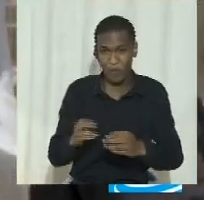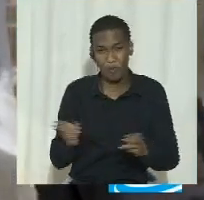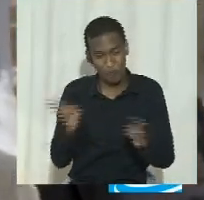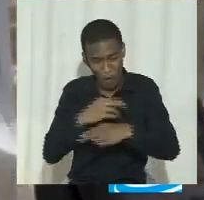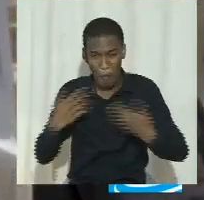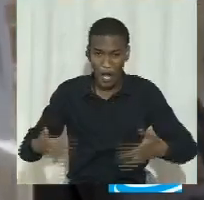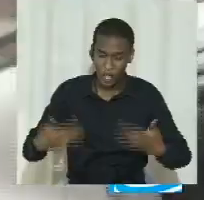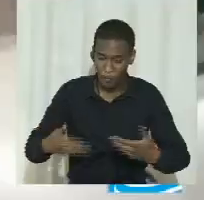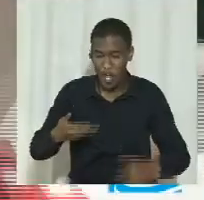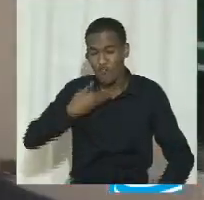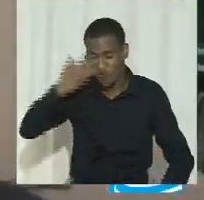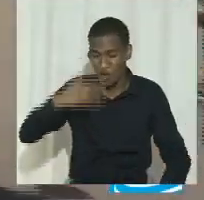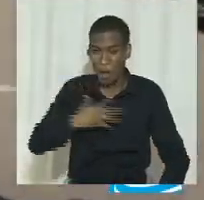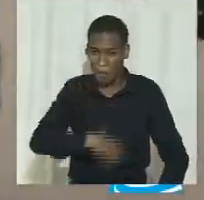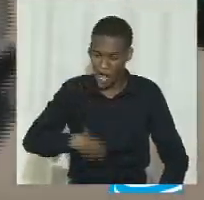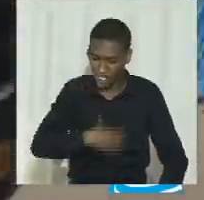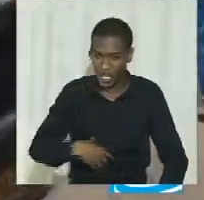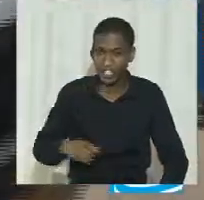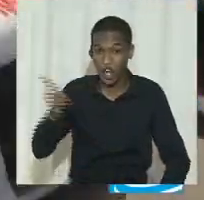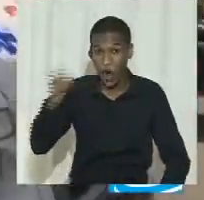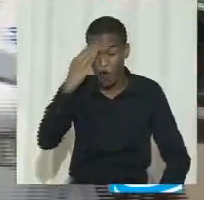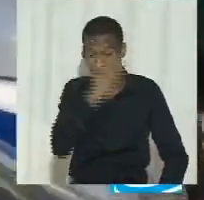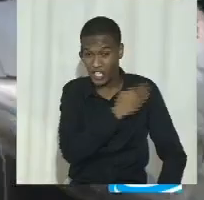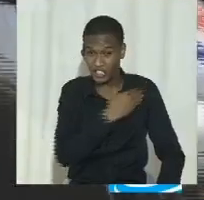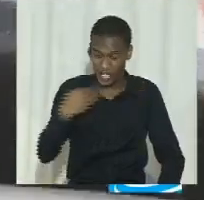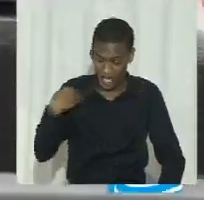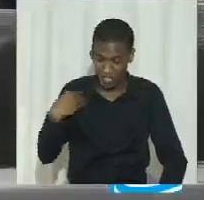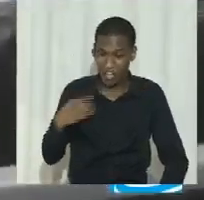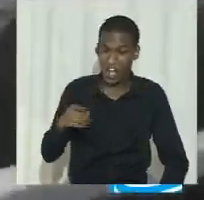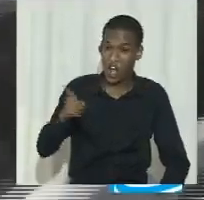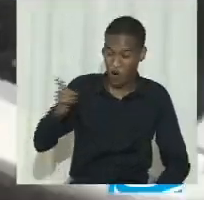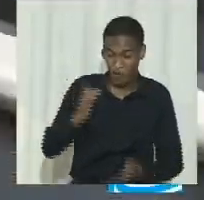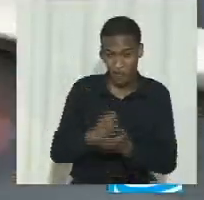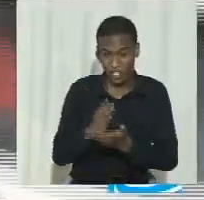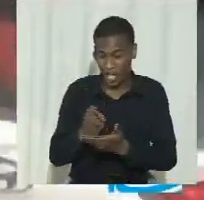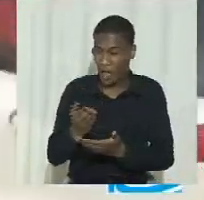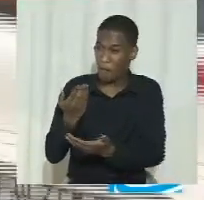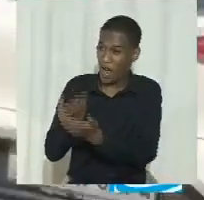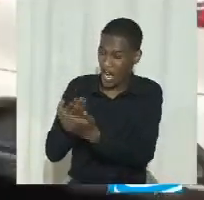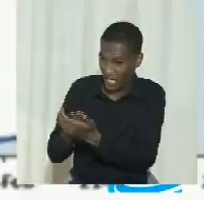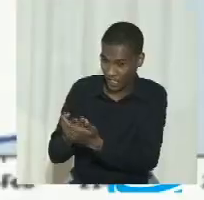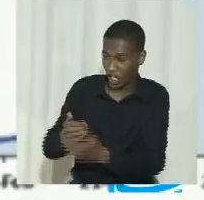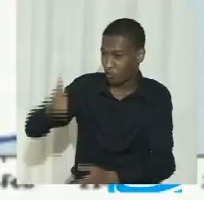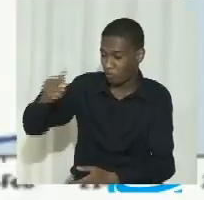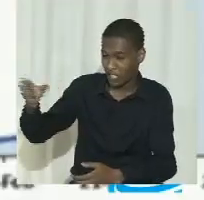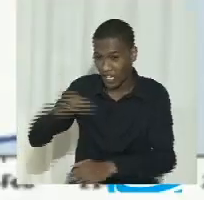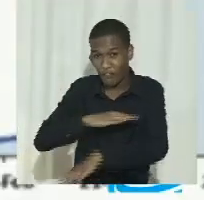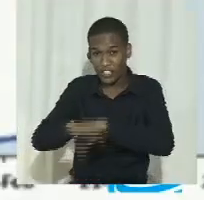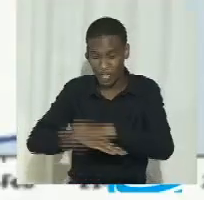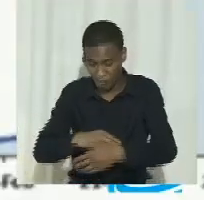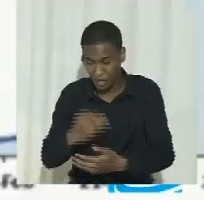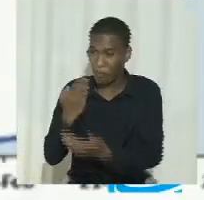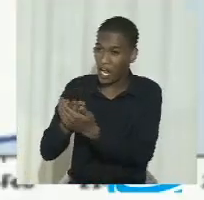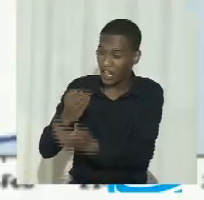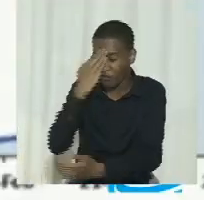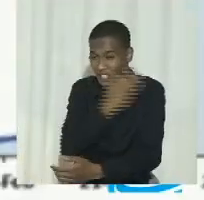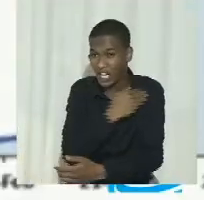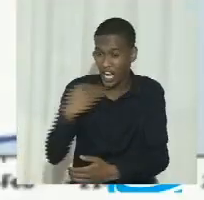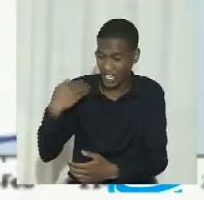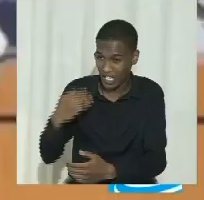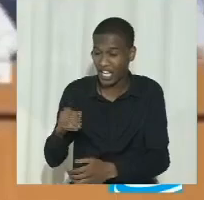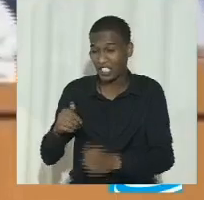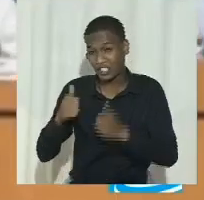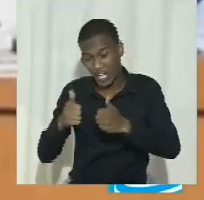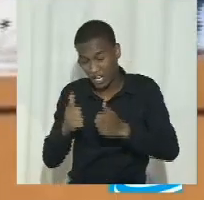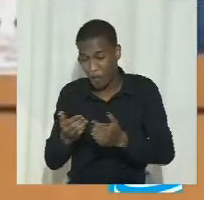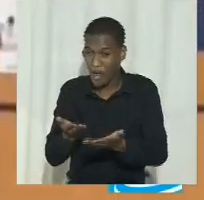nanao antsoavo amin'ny governemanta mba handefasana oksigena amonjena ireo marary anjatony napetraka ambany ventilateur.